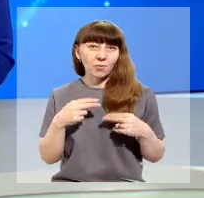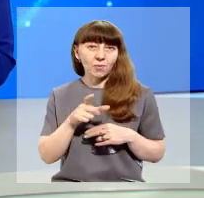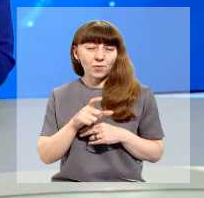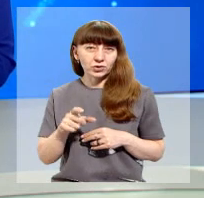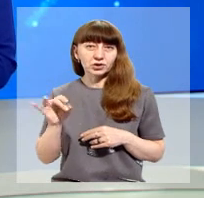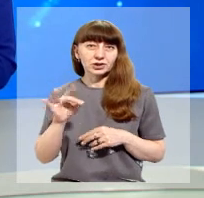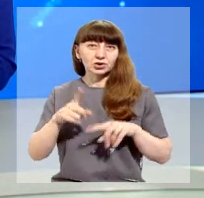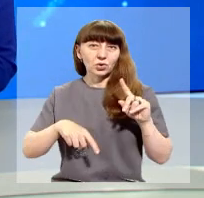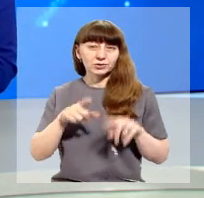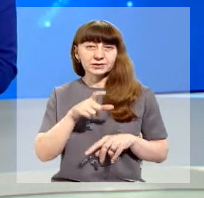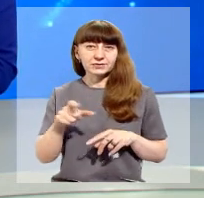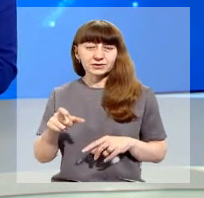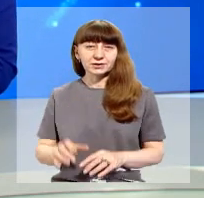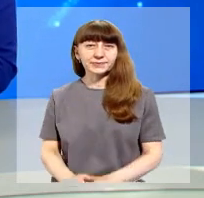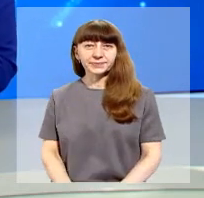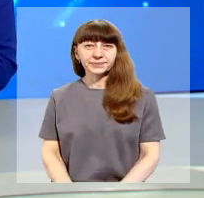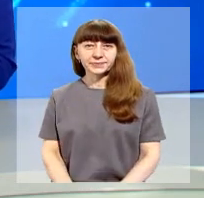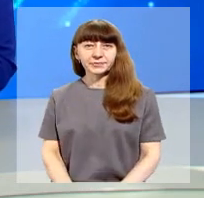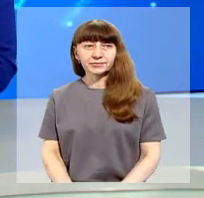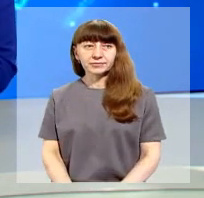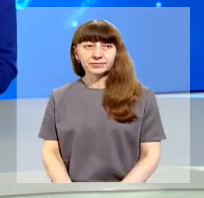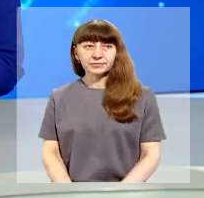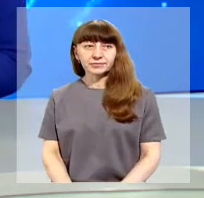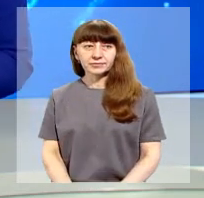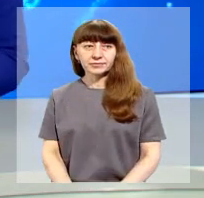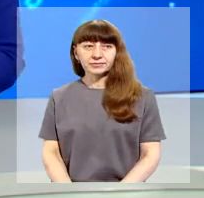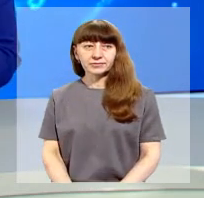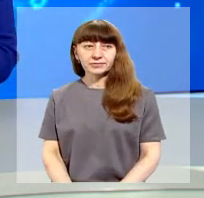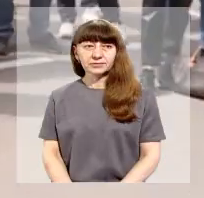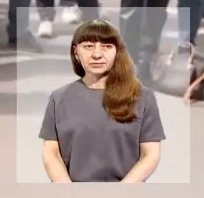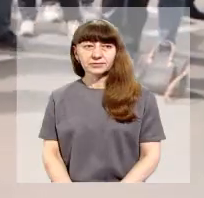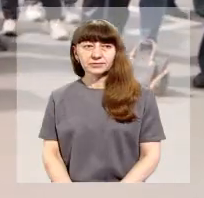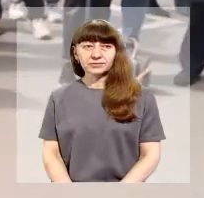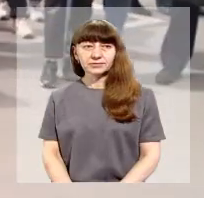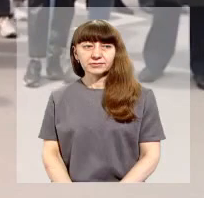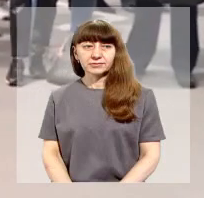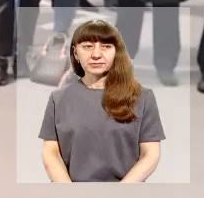родственники поэта. Участники поделились теплыми воспоминаниями о нем.